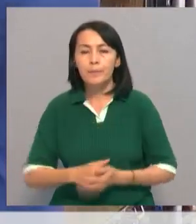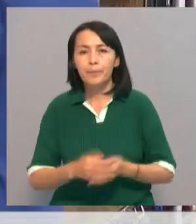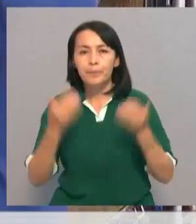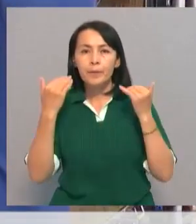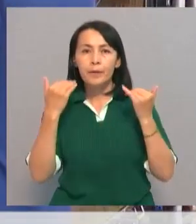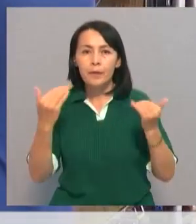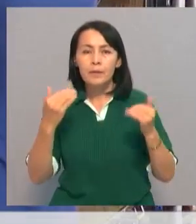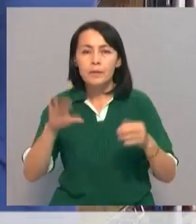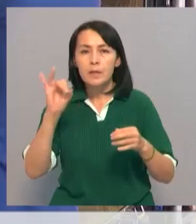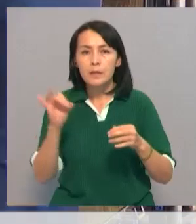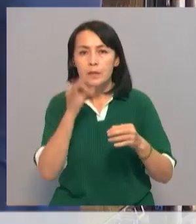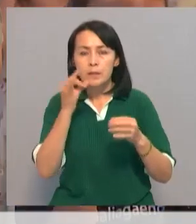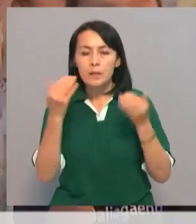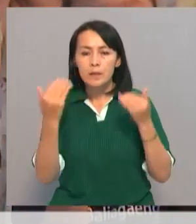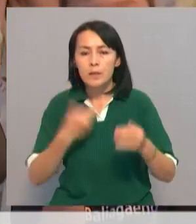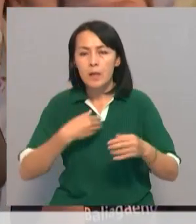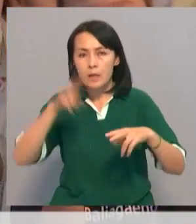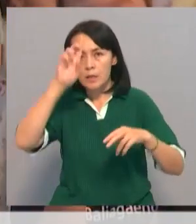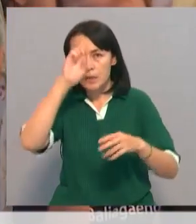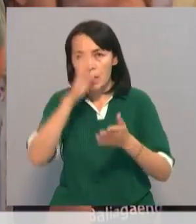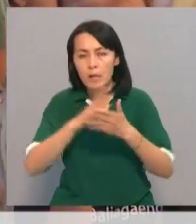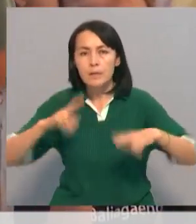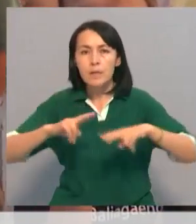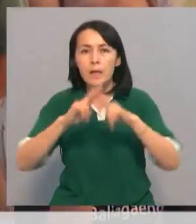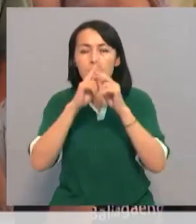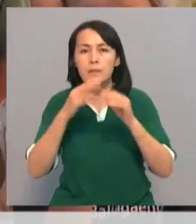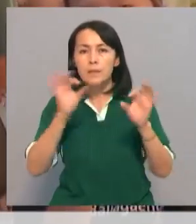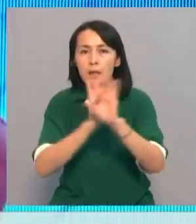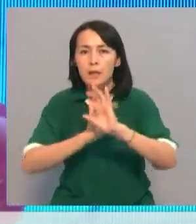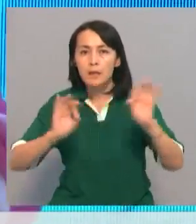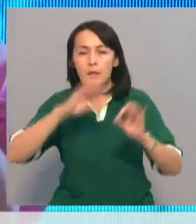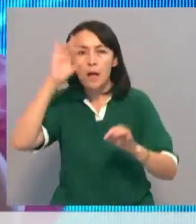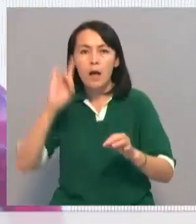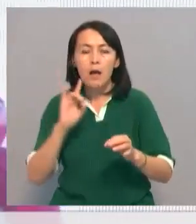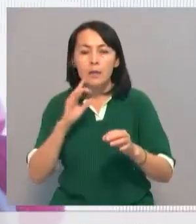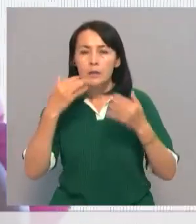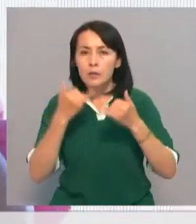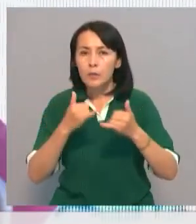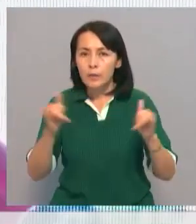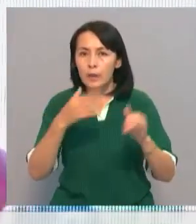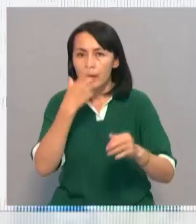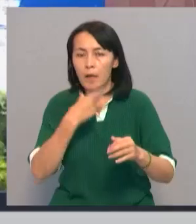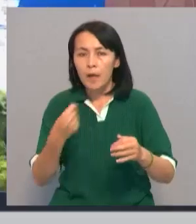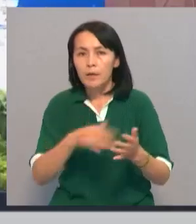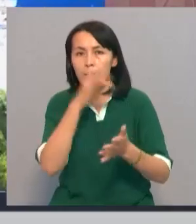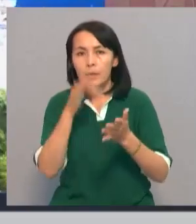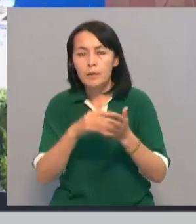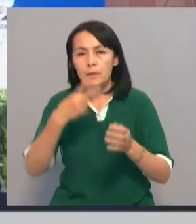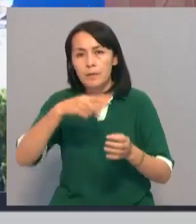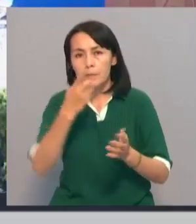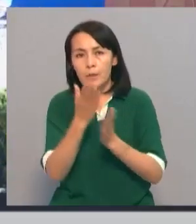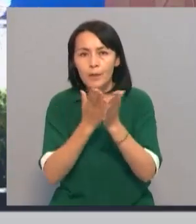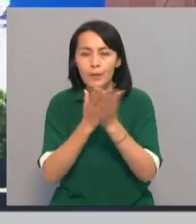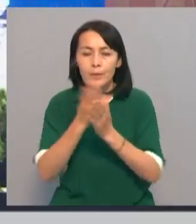Несомненно, символом исторического триумфа нашей страны является Астана, жемчужина Казахстана. Уникальная и красивейшая столица 21